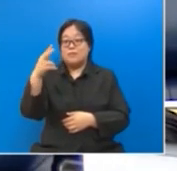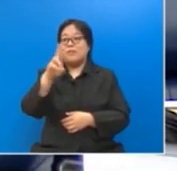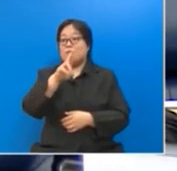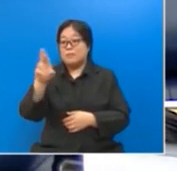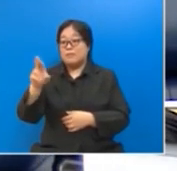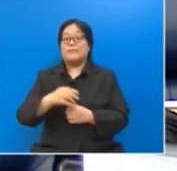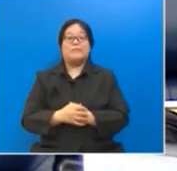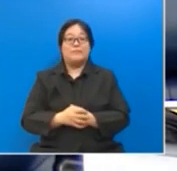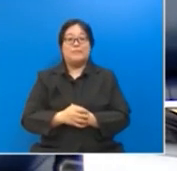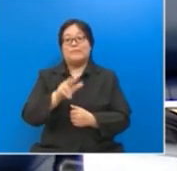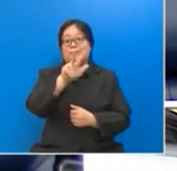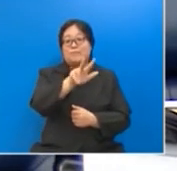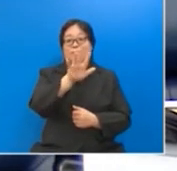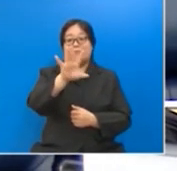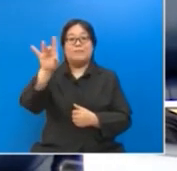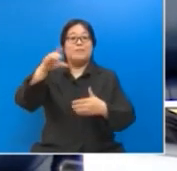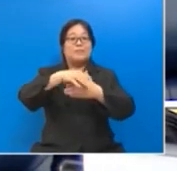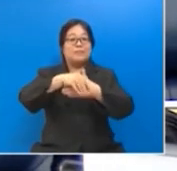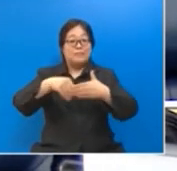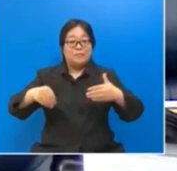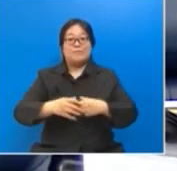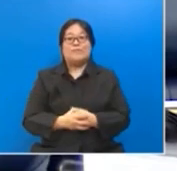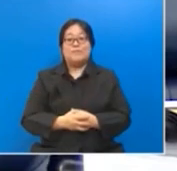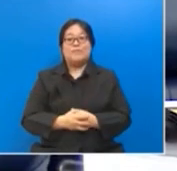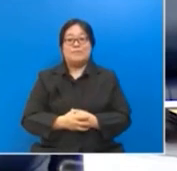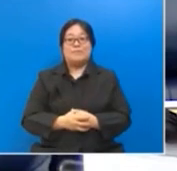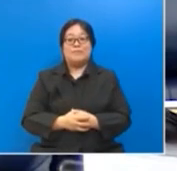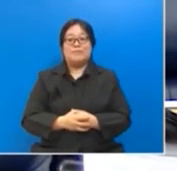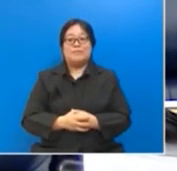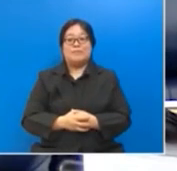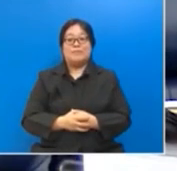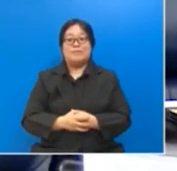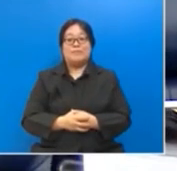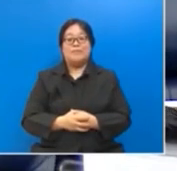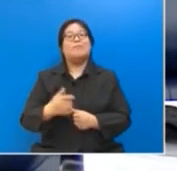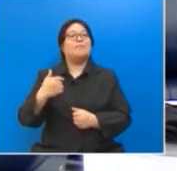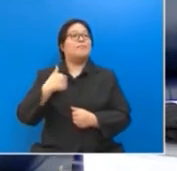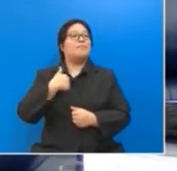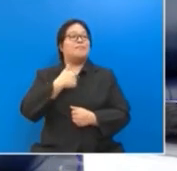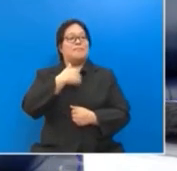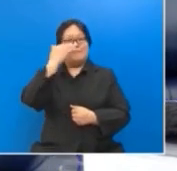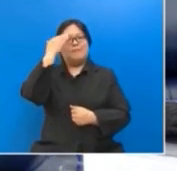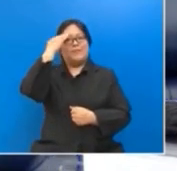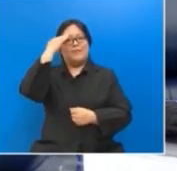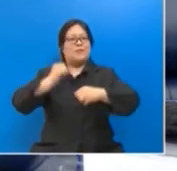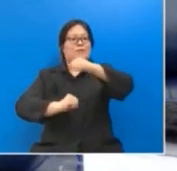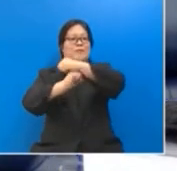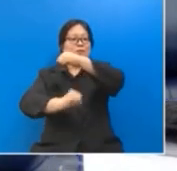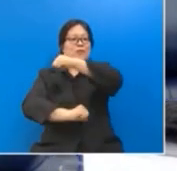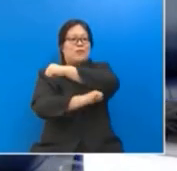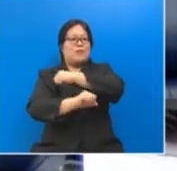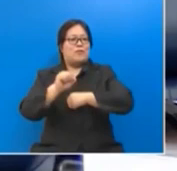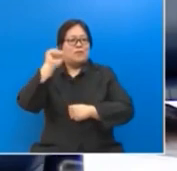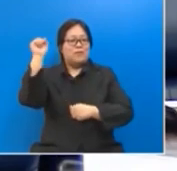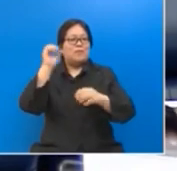213,112,358 ringgit. Kita tahu bahawa infrastruktur di Sabah ini tidak